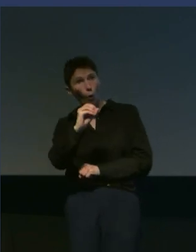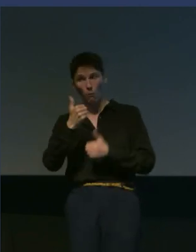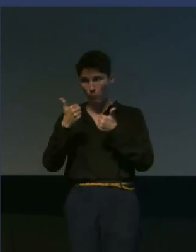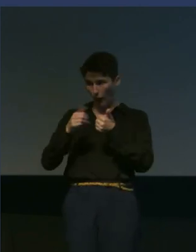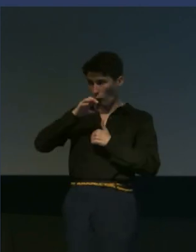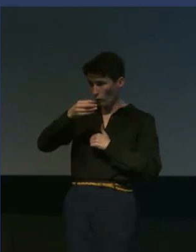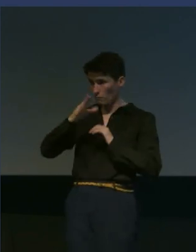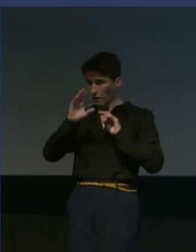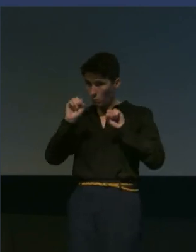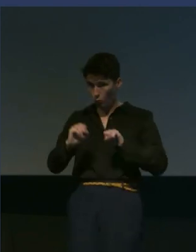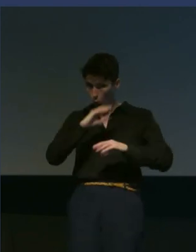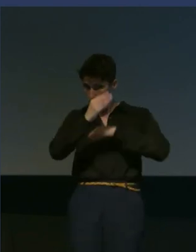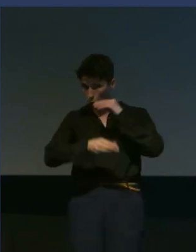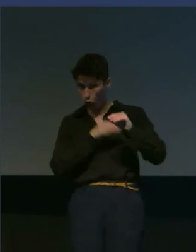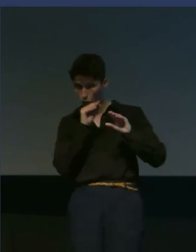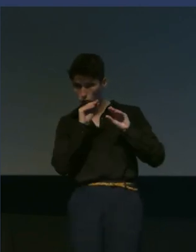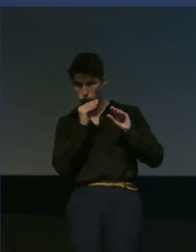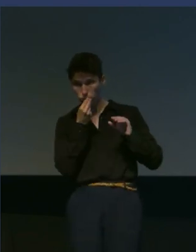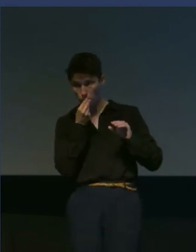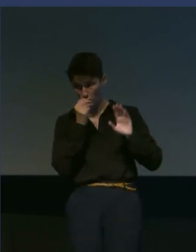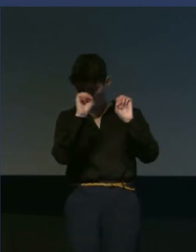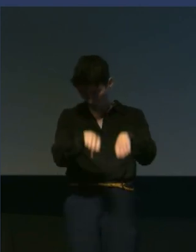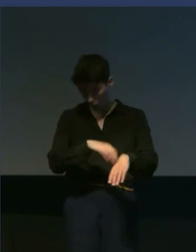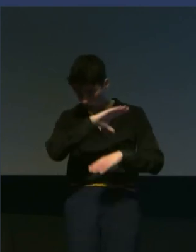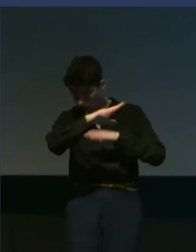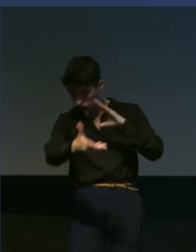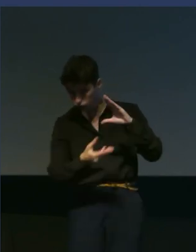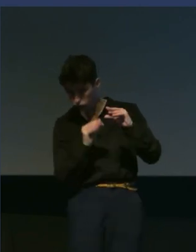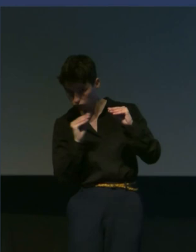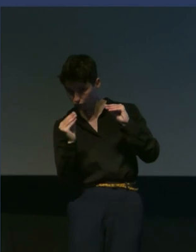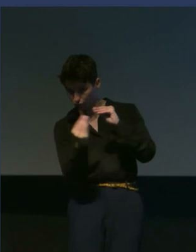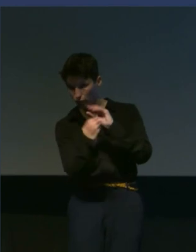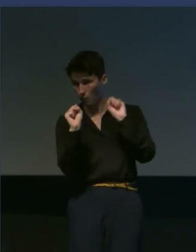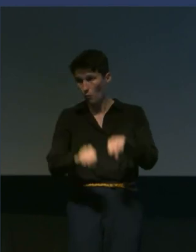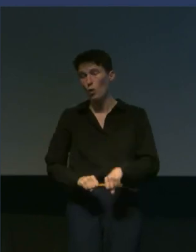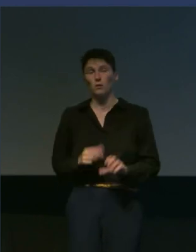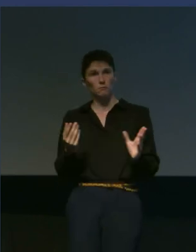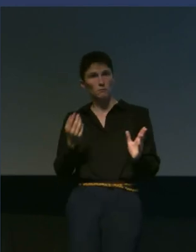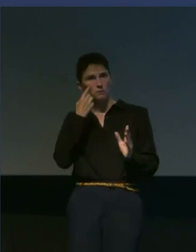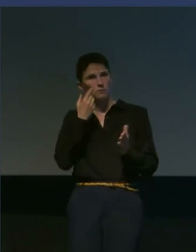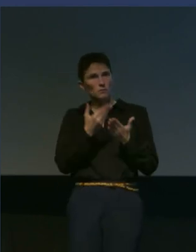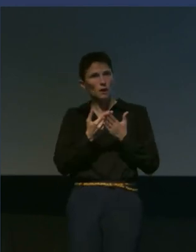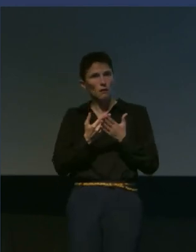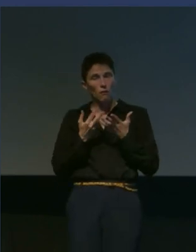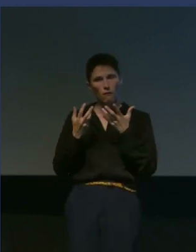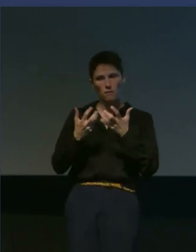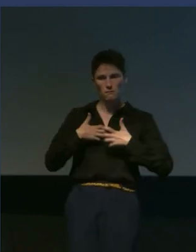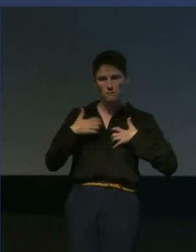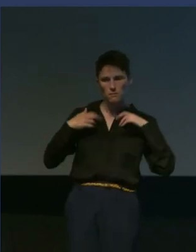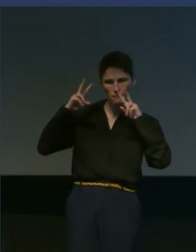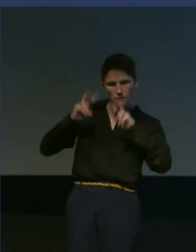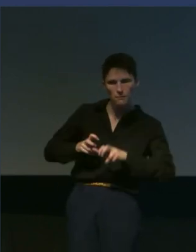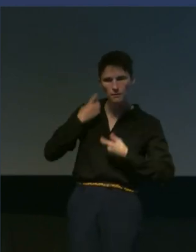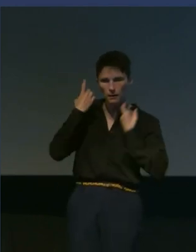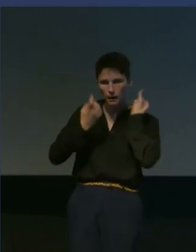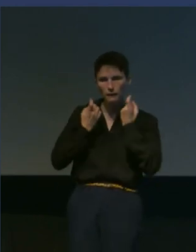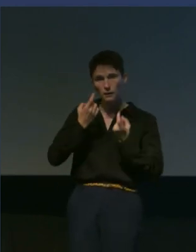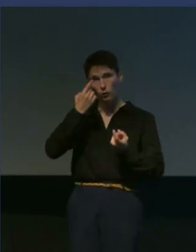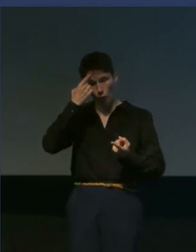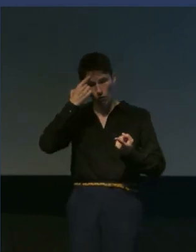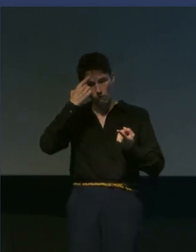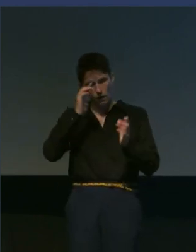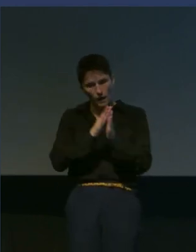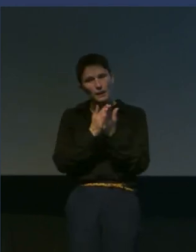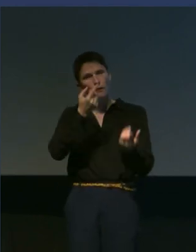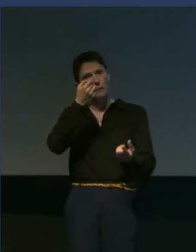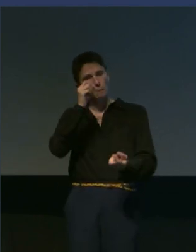des sociétés avec aussi des sociologues ou des anthropologues. Donc, il y a vraiment une ouverture, un but dans ces ouvrages que de plus en